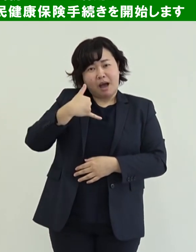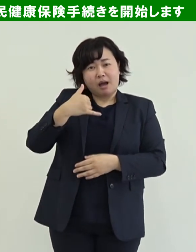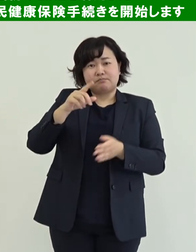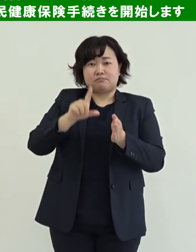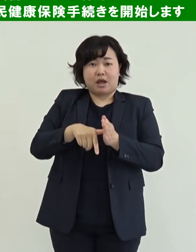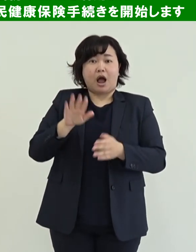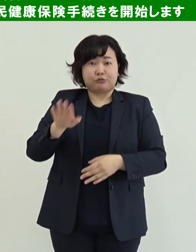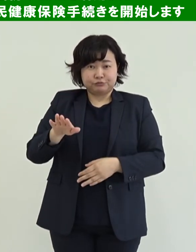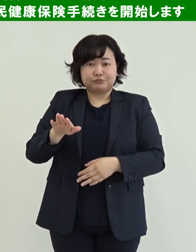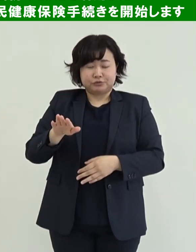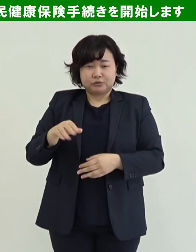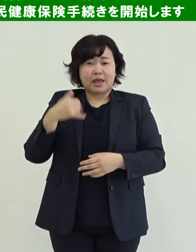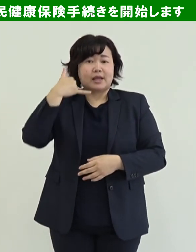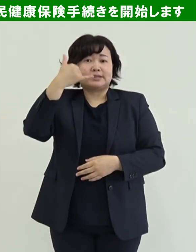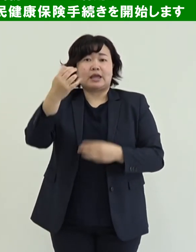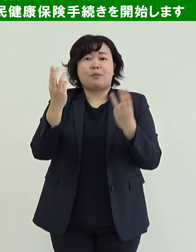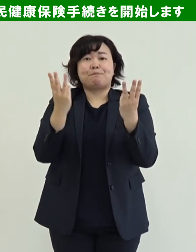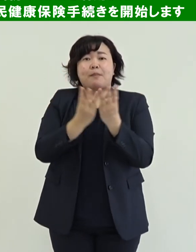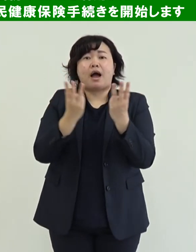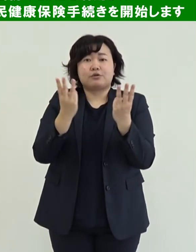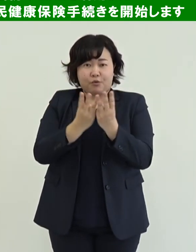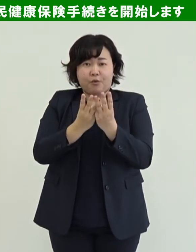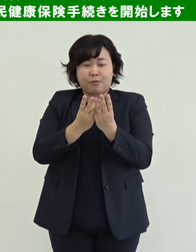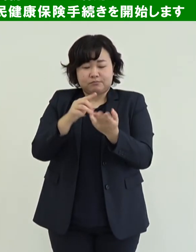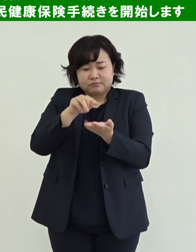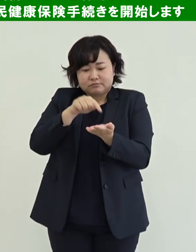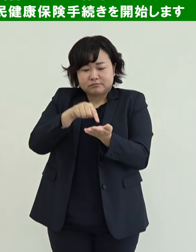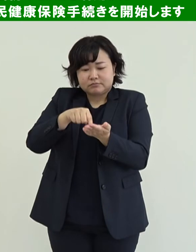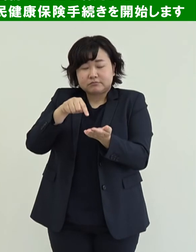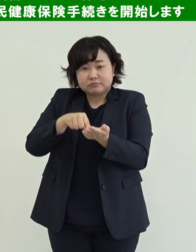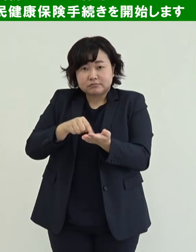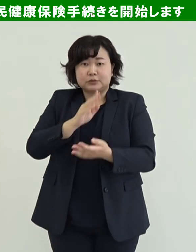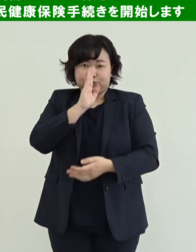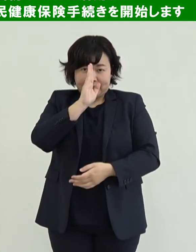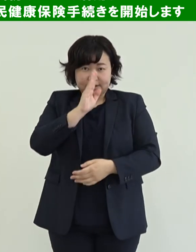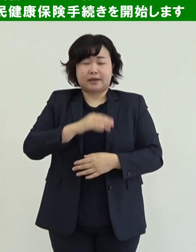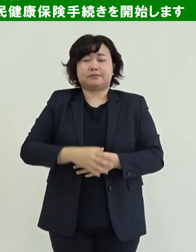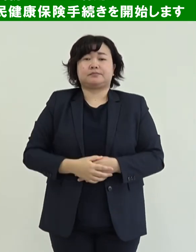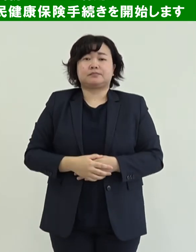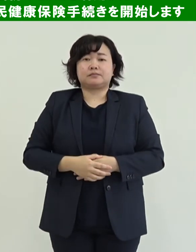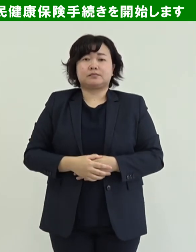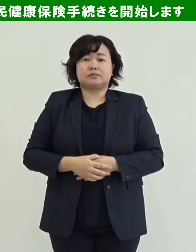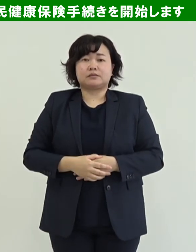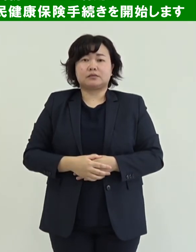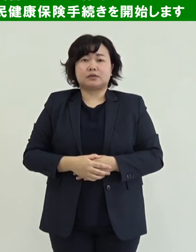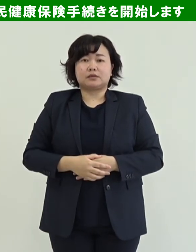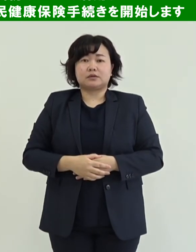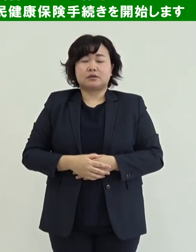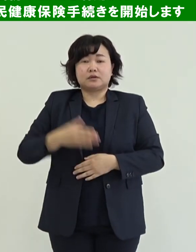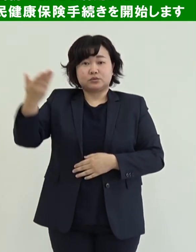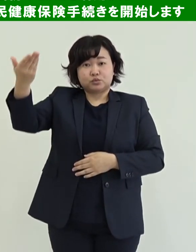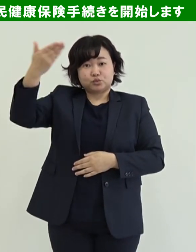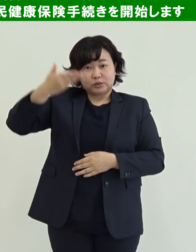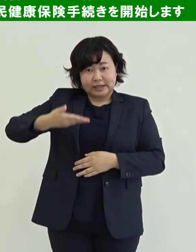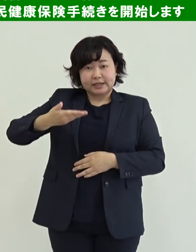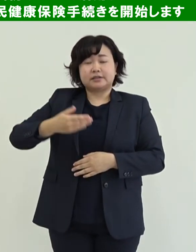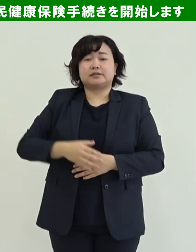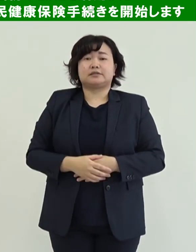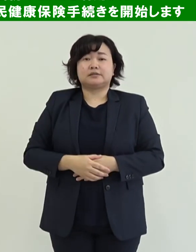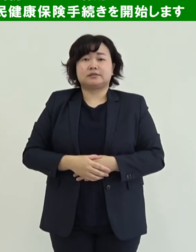つながるお電話番号を維持際に入力をしていただきます続きまして